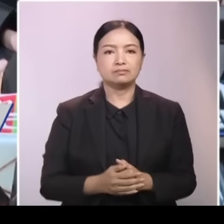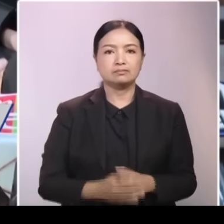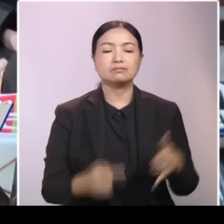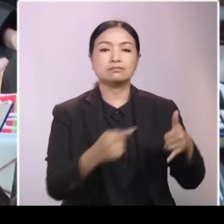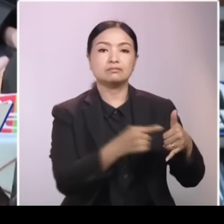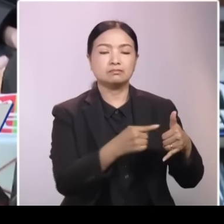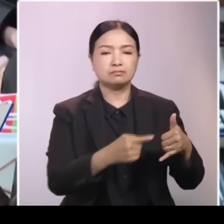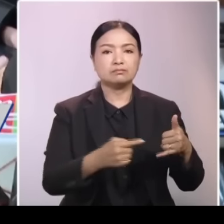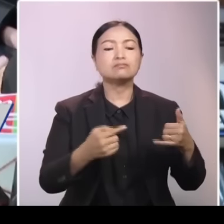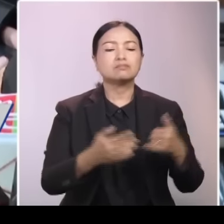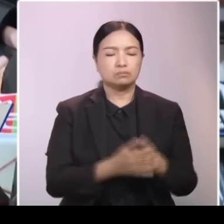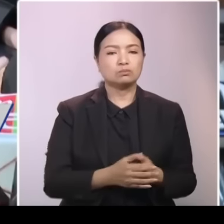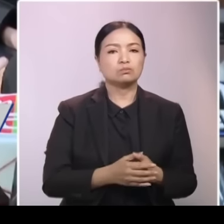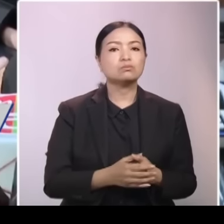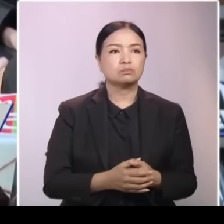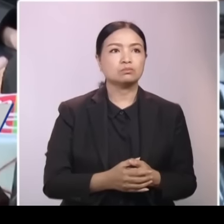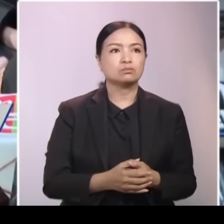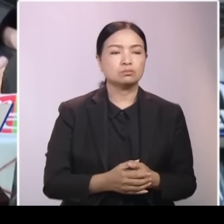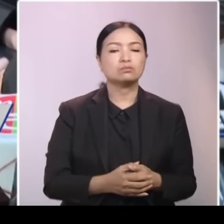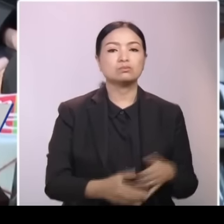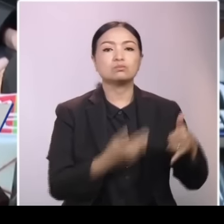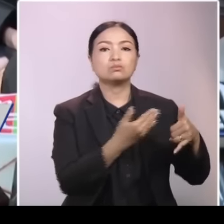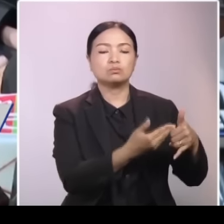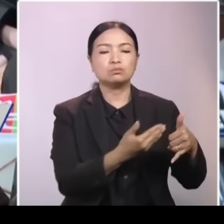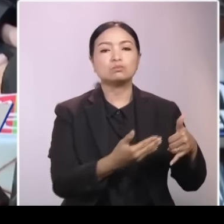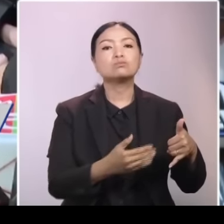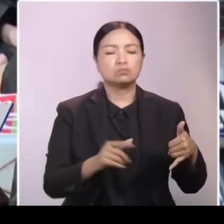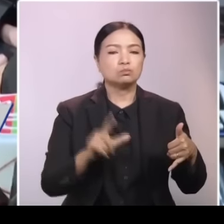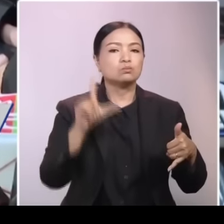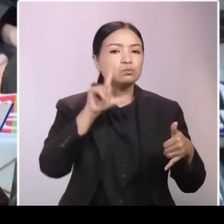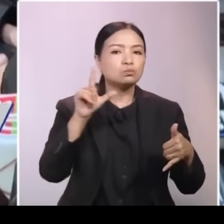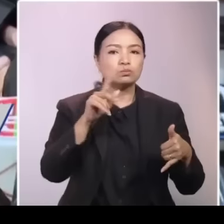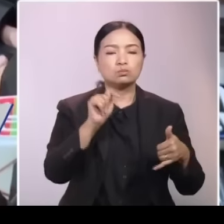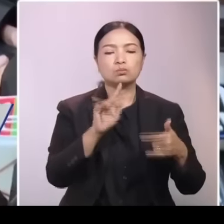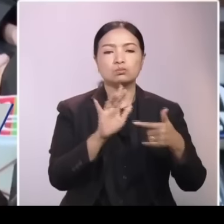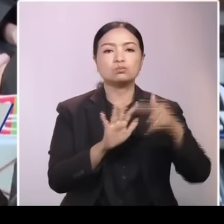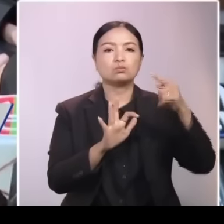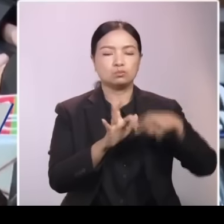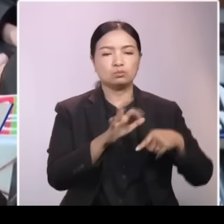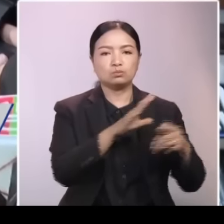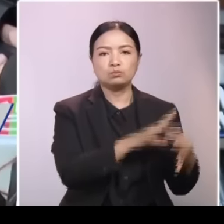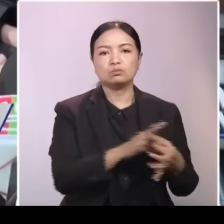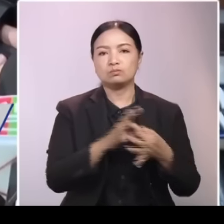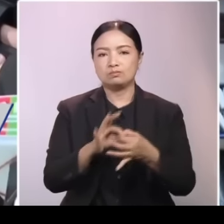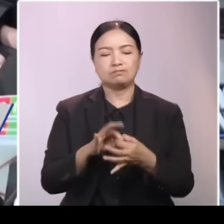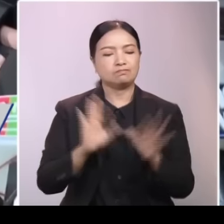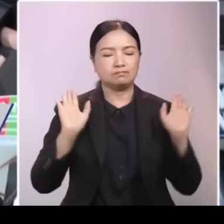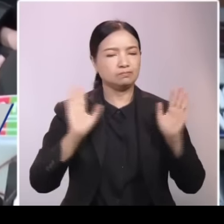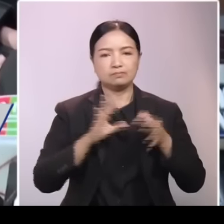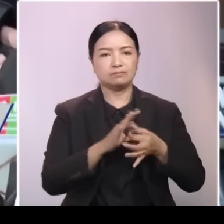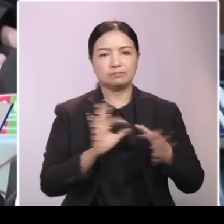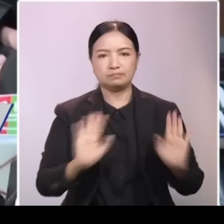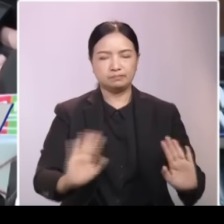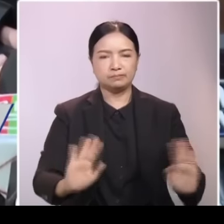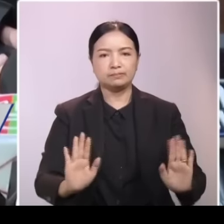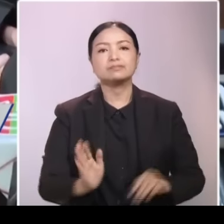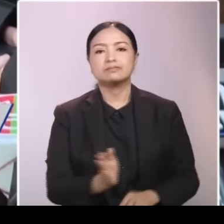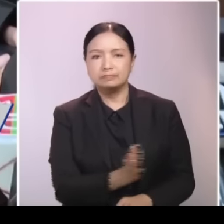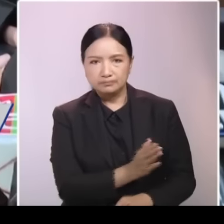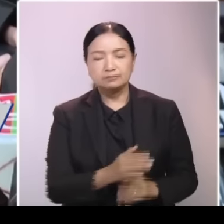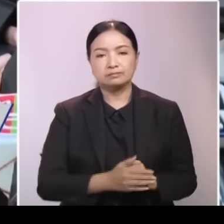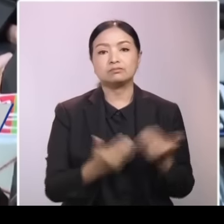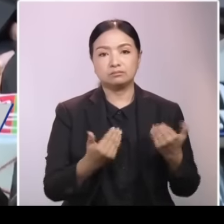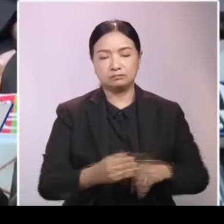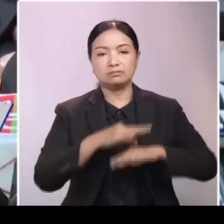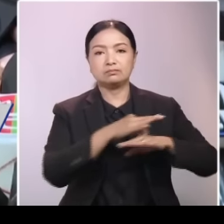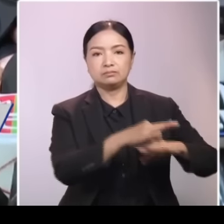ประยุทธ์จันทร์โอชาซึ่งขณะนี้เป็นองคมนตรีมายุ่งเกี่ยวกับการเมืองนะคะแล้วก็ย้ำด้วยค่ะว่าจากการหารือกันนั้นรัฐมนตรียัง